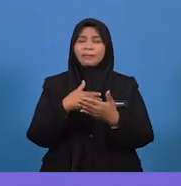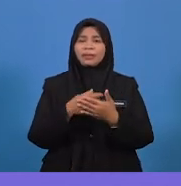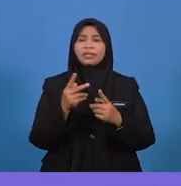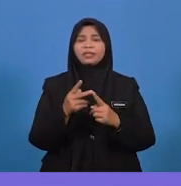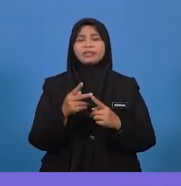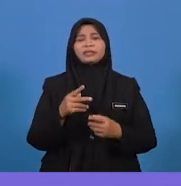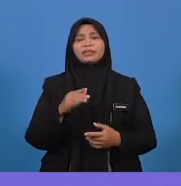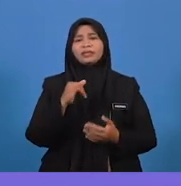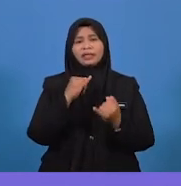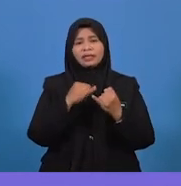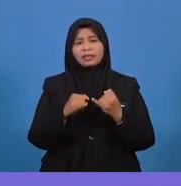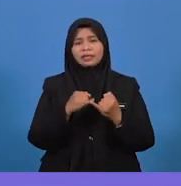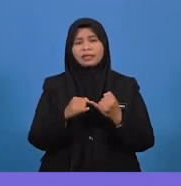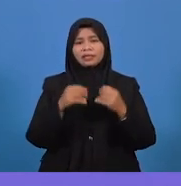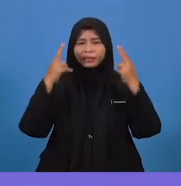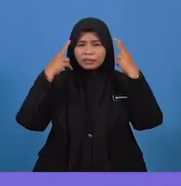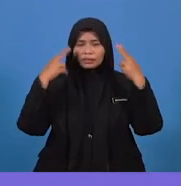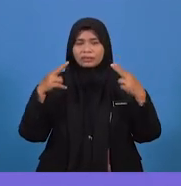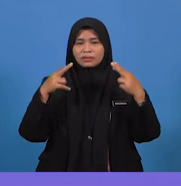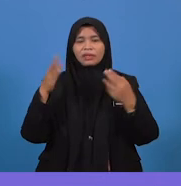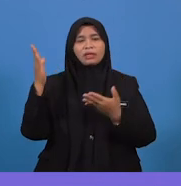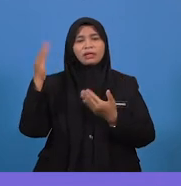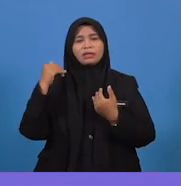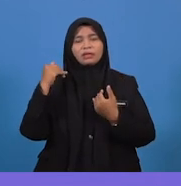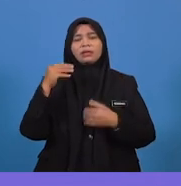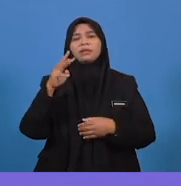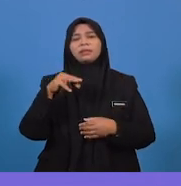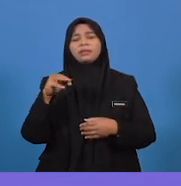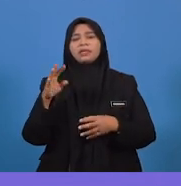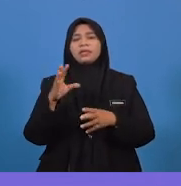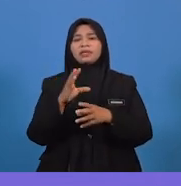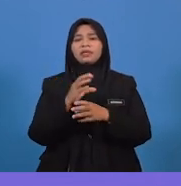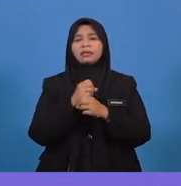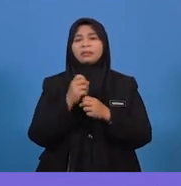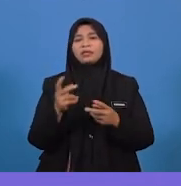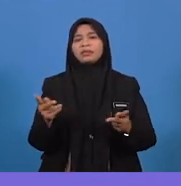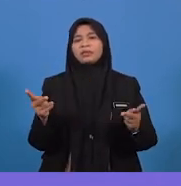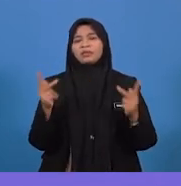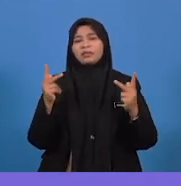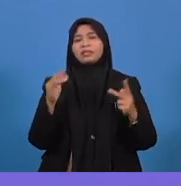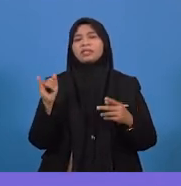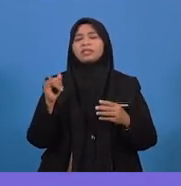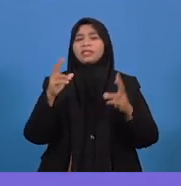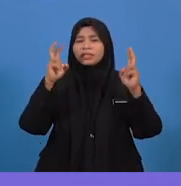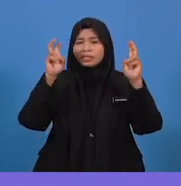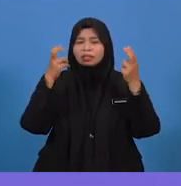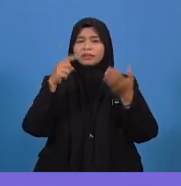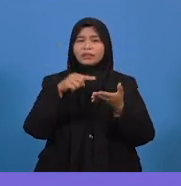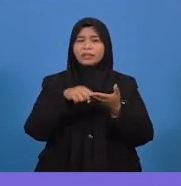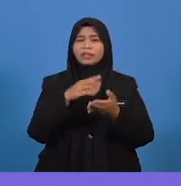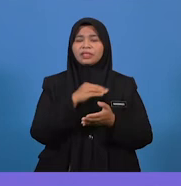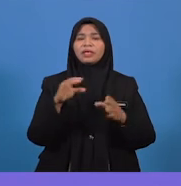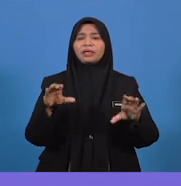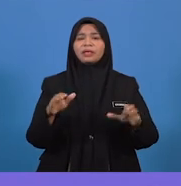kita telah sampai ke pelabuhan. Ustazah mengharapkan murid-murid dapat menguasai topik ini dan